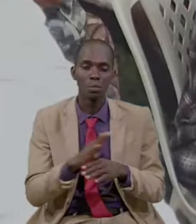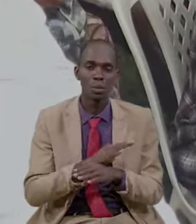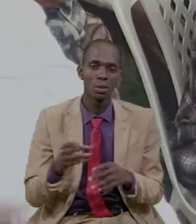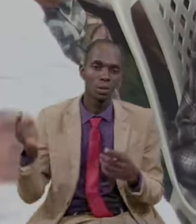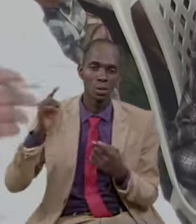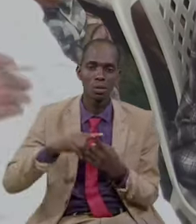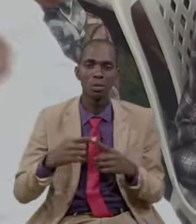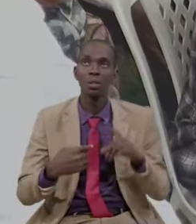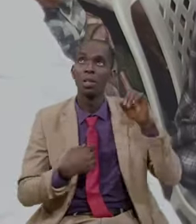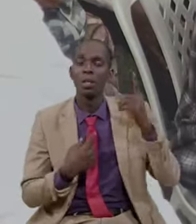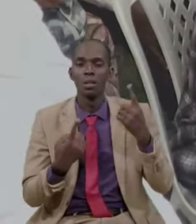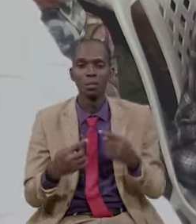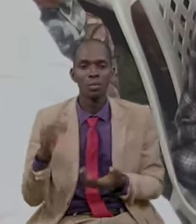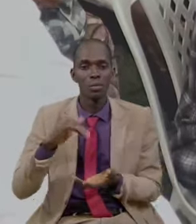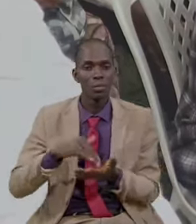Dis-le, non?